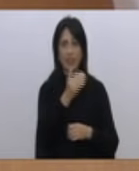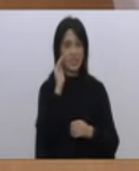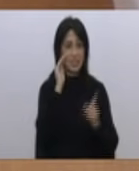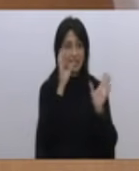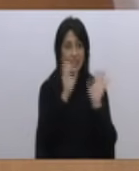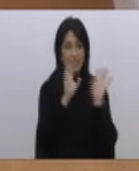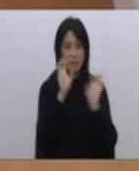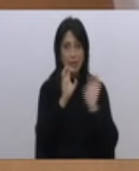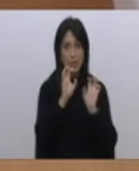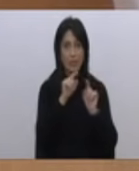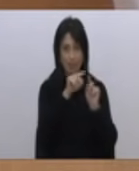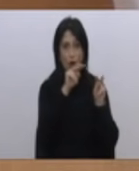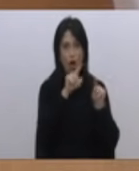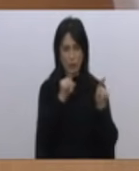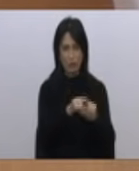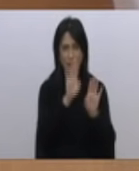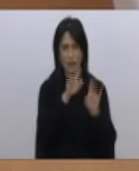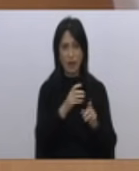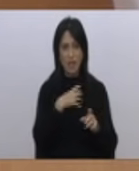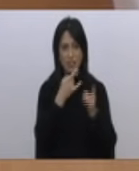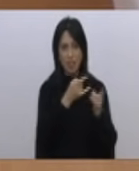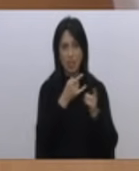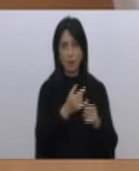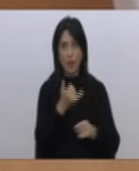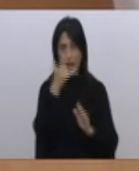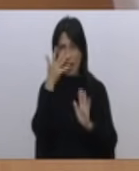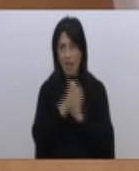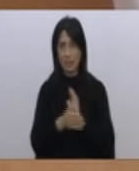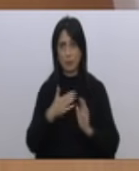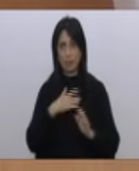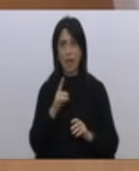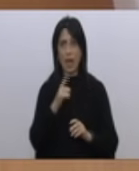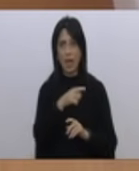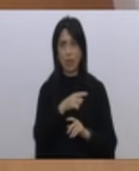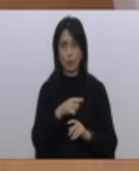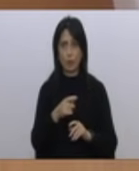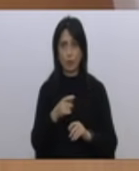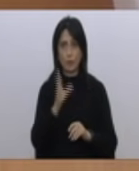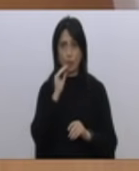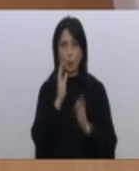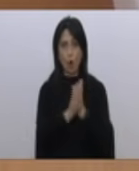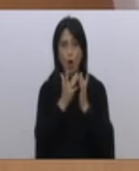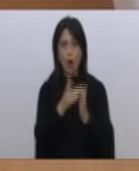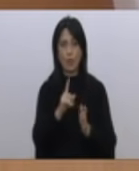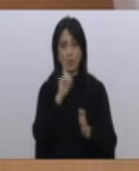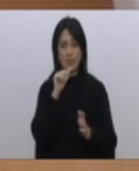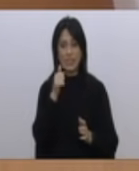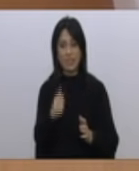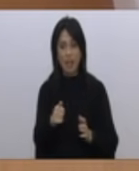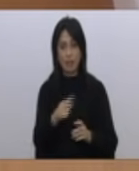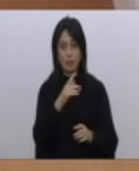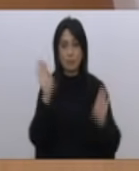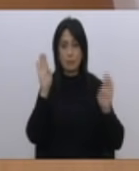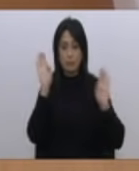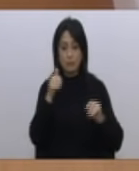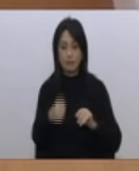გისმენთ, ქვენს გაკონტროლებთ და გაშანტაჟებთ. და ახლა გასაგებია ჩემთვის, რატომ აჭერთ, როცა მოგთხოვენ მწვანეს და როცა მოგთხოვენ წითელს,